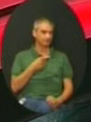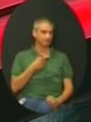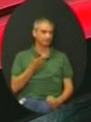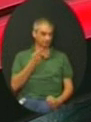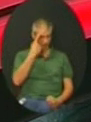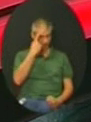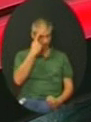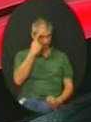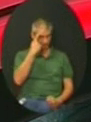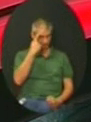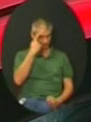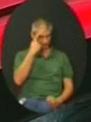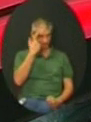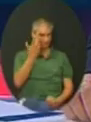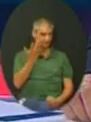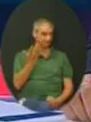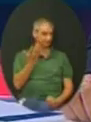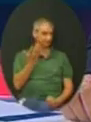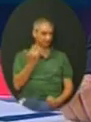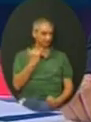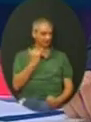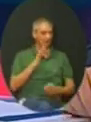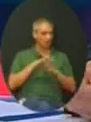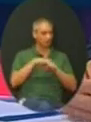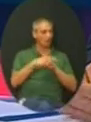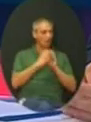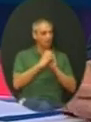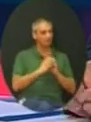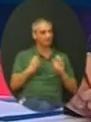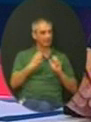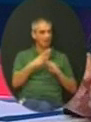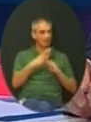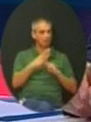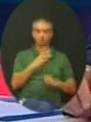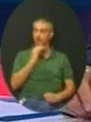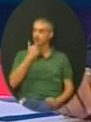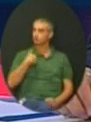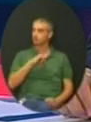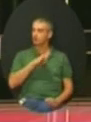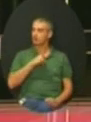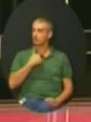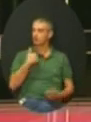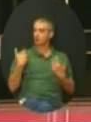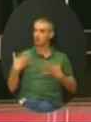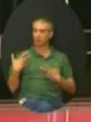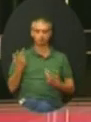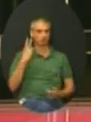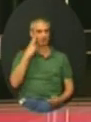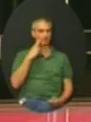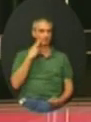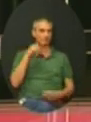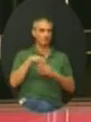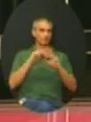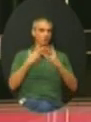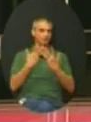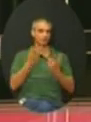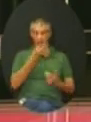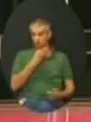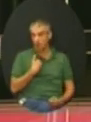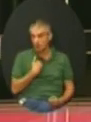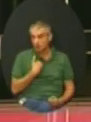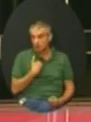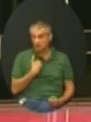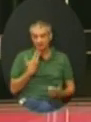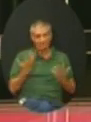כלומר, אתה חושב שיהיה לזה איזשהם השלכות ארוכות טווח? קודם כל מעניין אותי החולשה והמבוכה בציבור. אם את שואלת